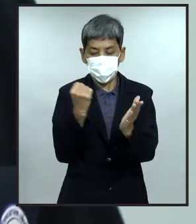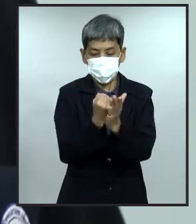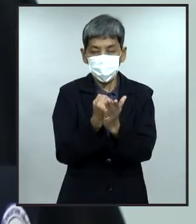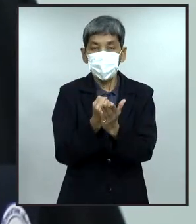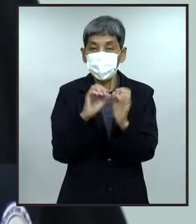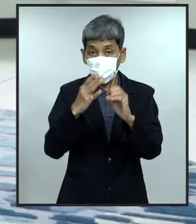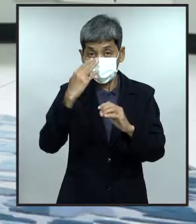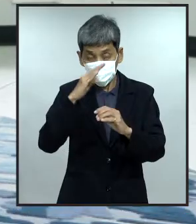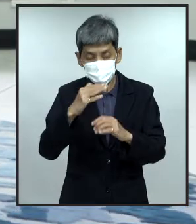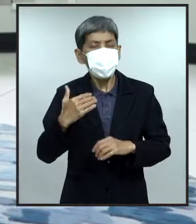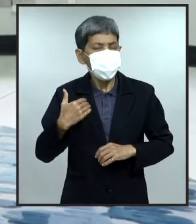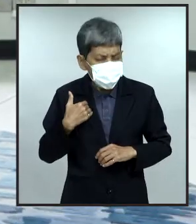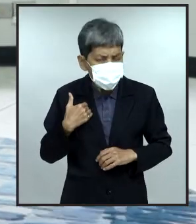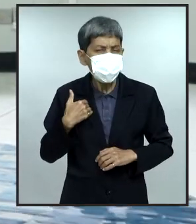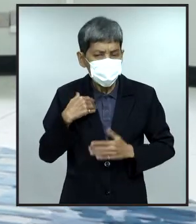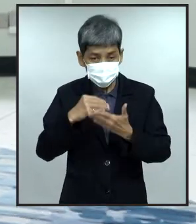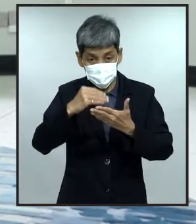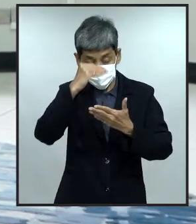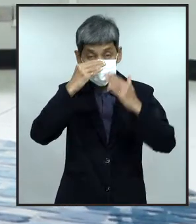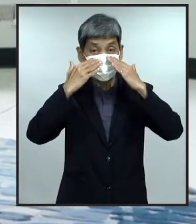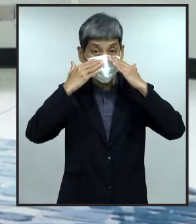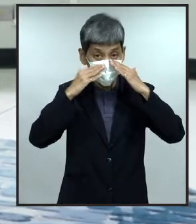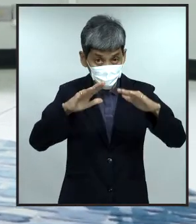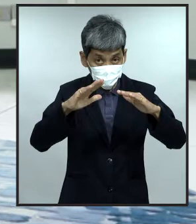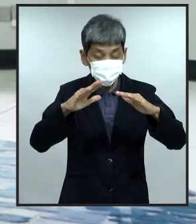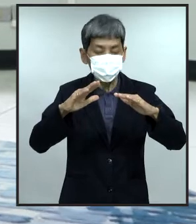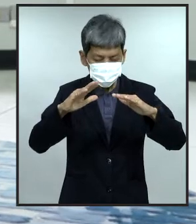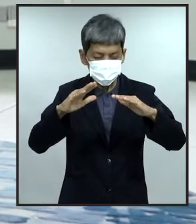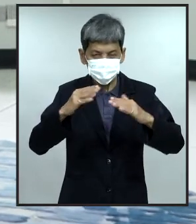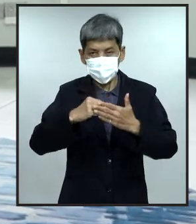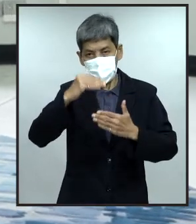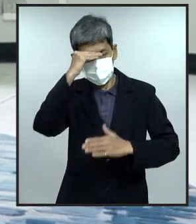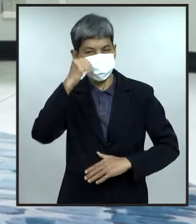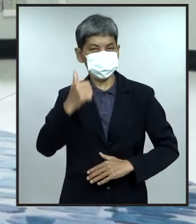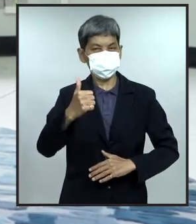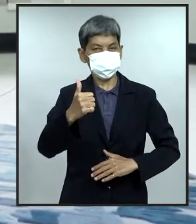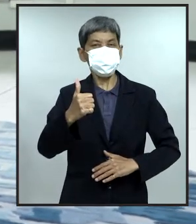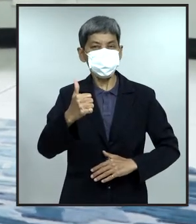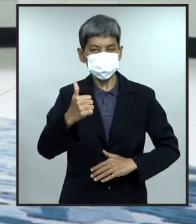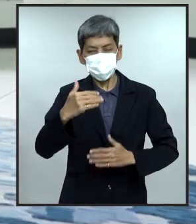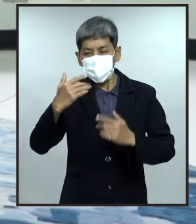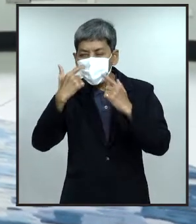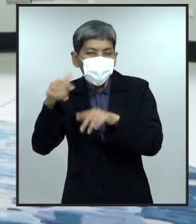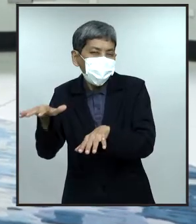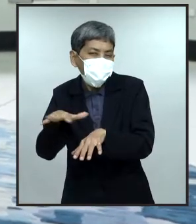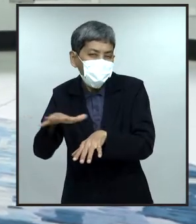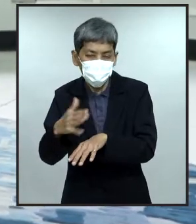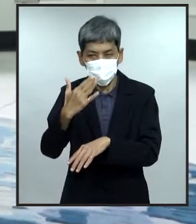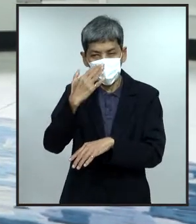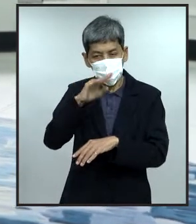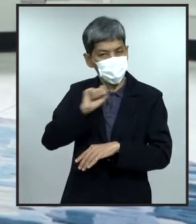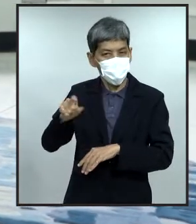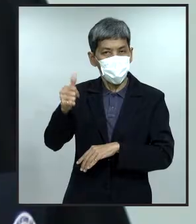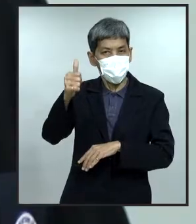าบอดเนี่ยว่าบางครั้งนักเรียนตาบอดเนี่ยจะเรียนดีกว่านักเรียนตาดีอีกนะ